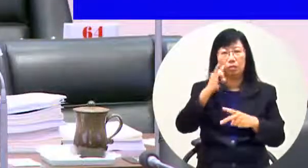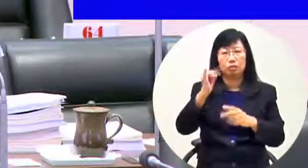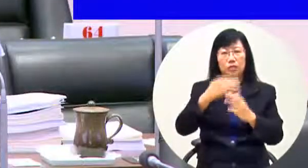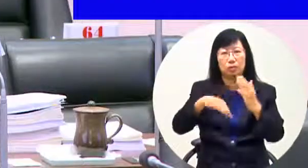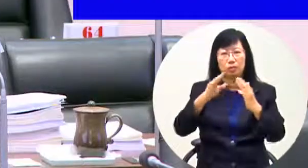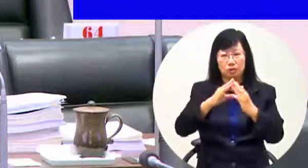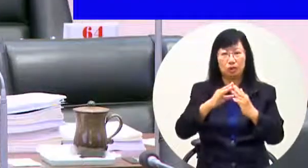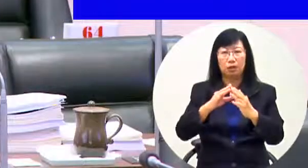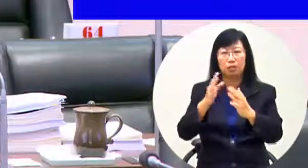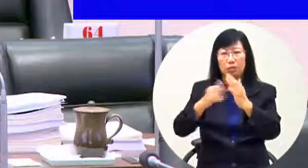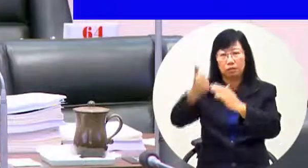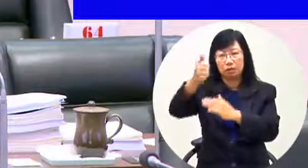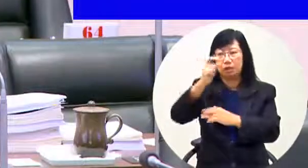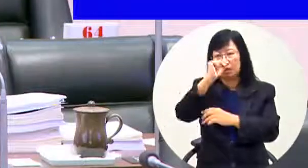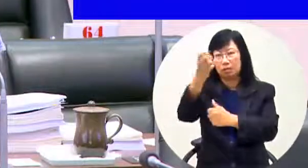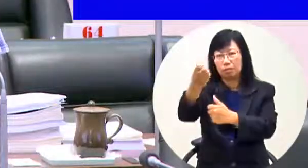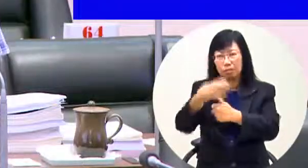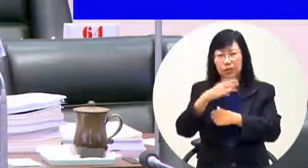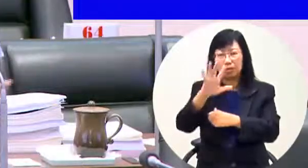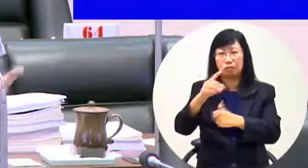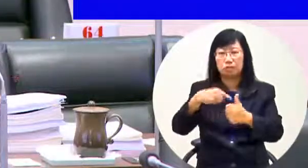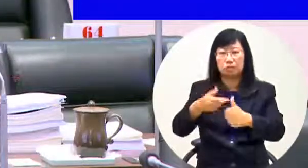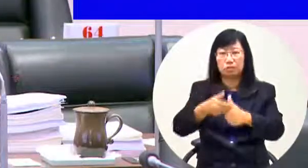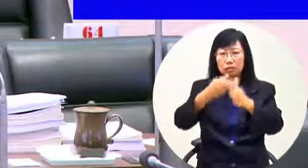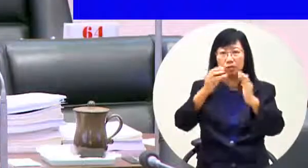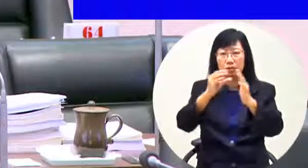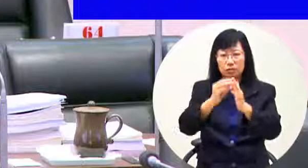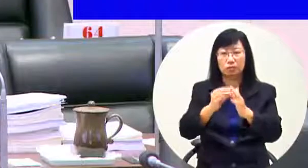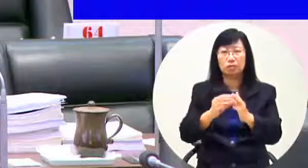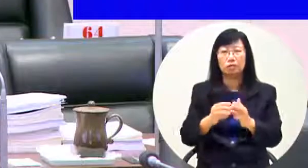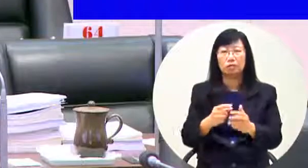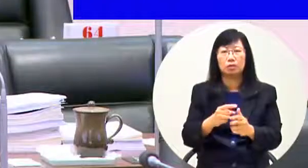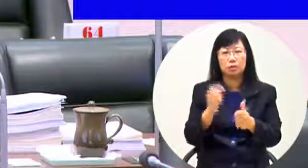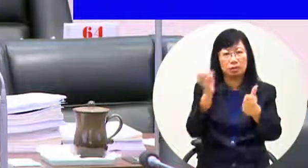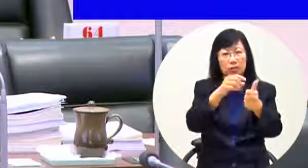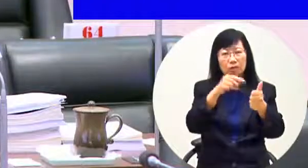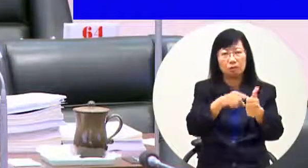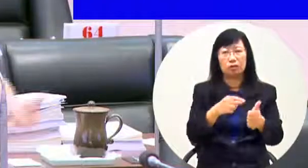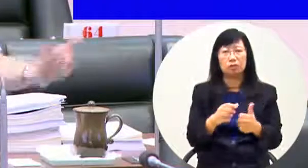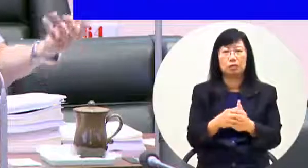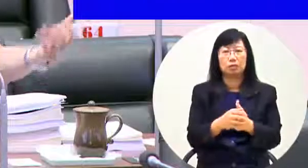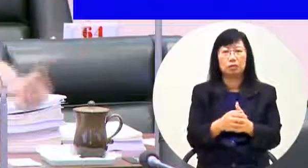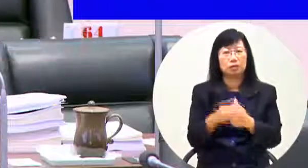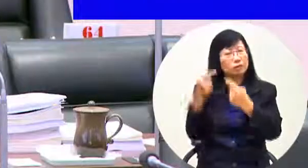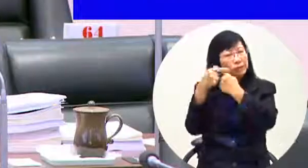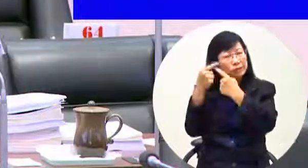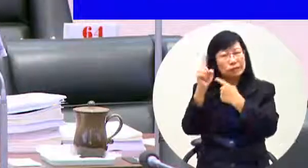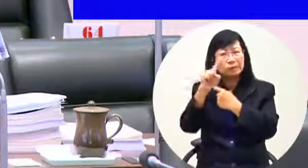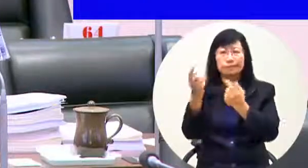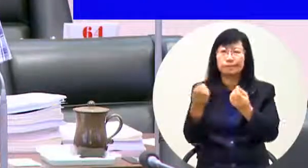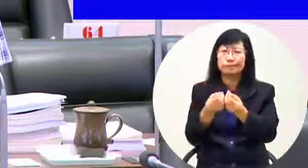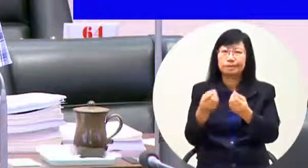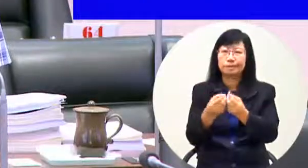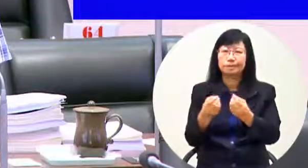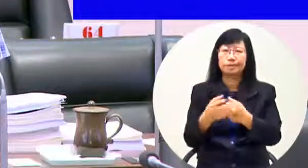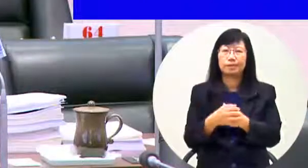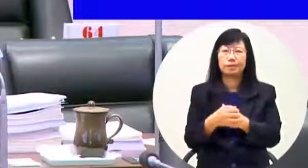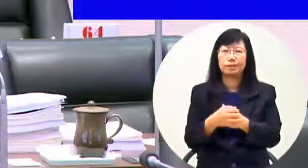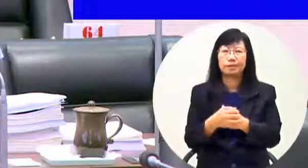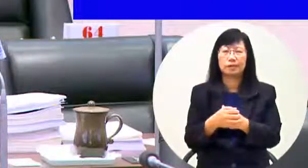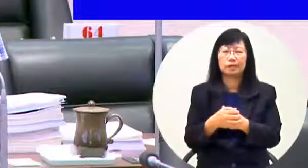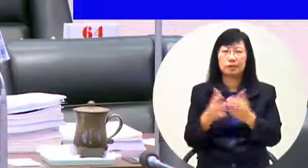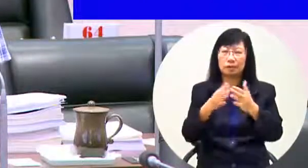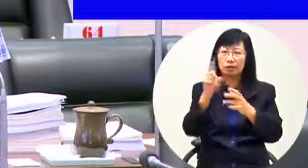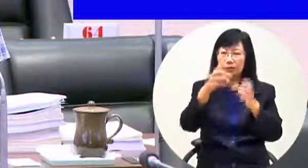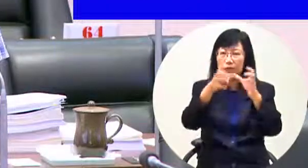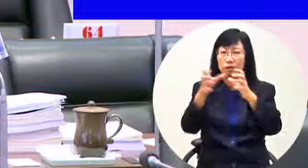育局一直在跟他请他，他们就研究如何处理，也有说什么要新建校舍的，在